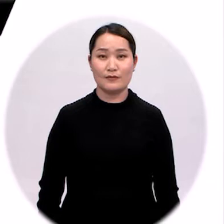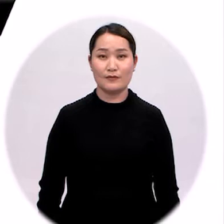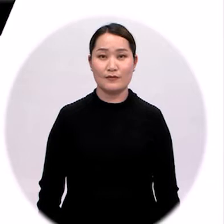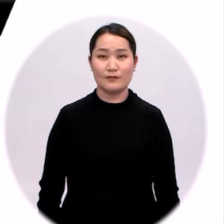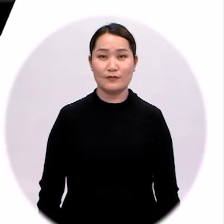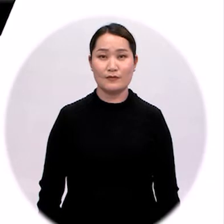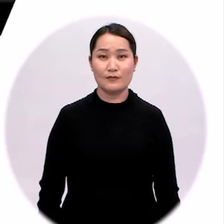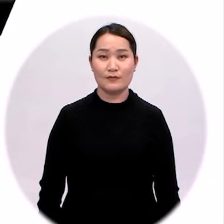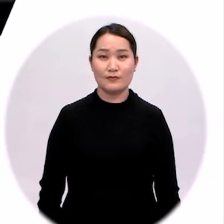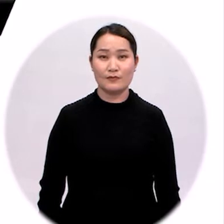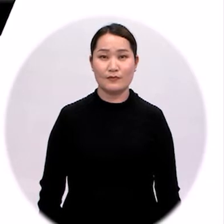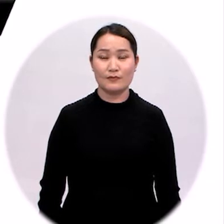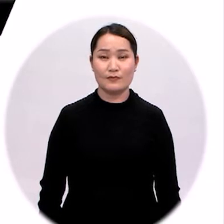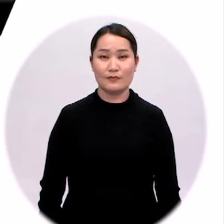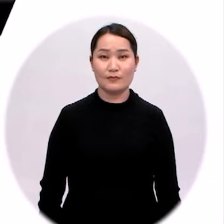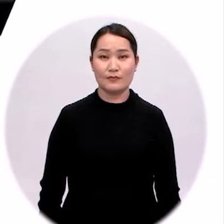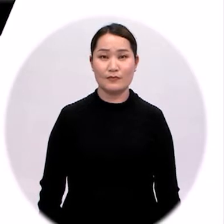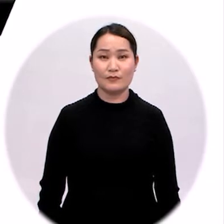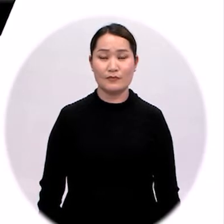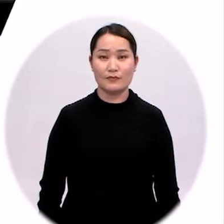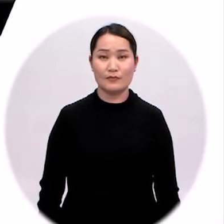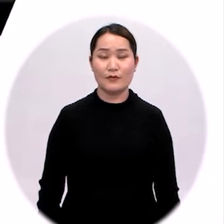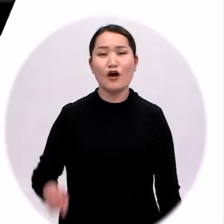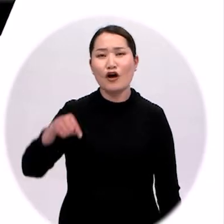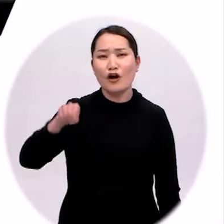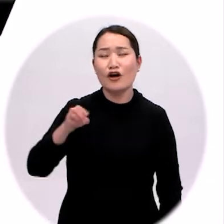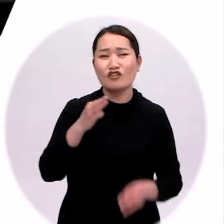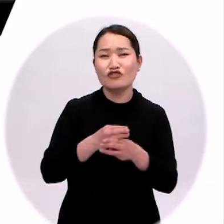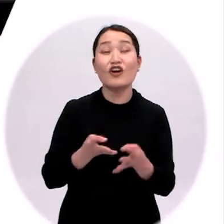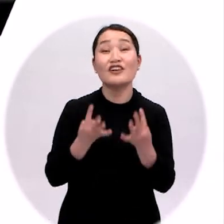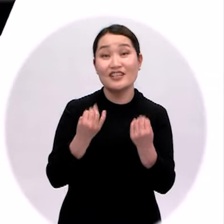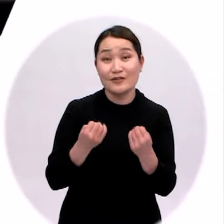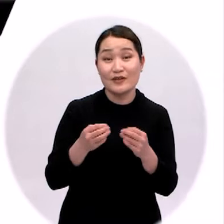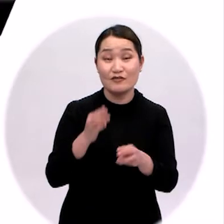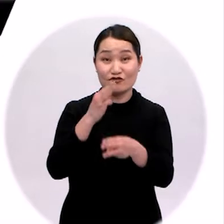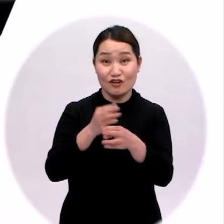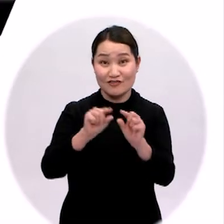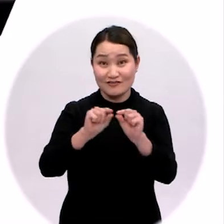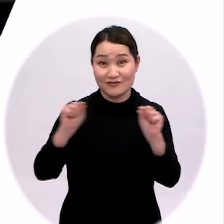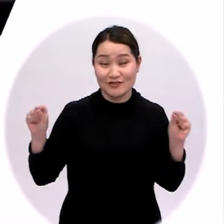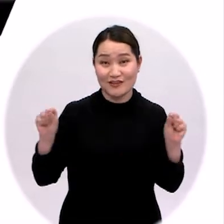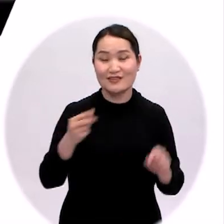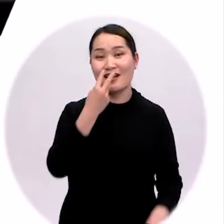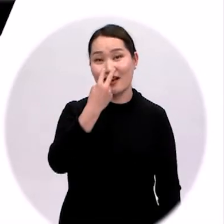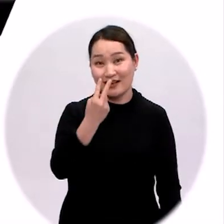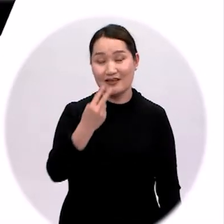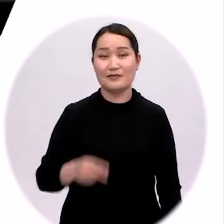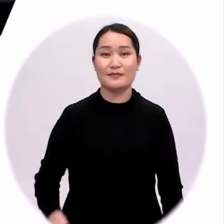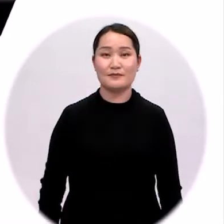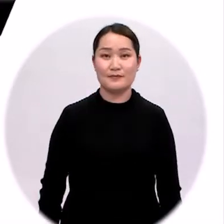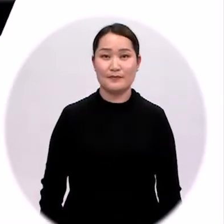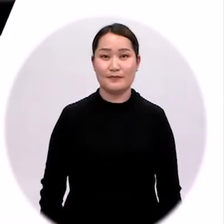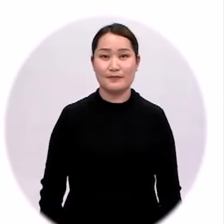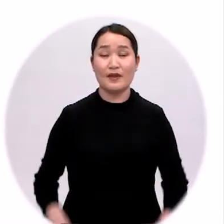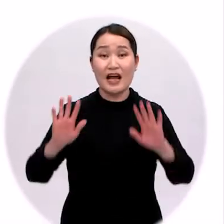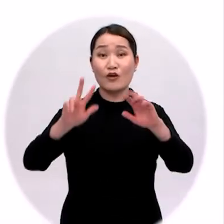хэд гэсэн бүхэл тоотой ойр байхыг цөмөрөө тоон шулуун дээрээс олж харъя. За, 13 гэдэг